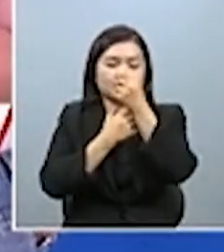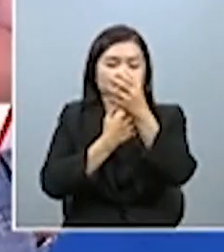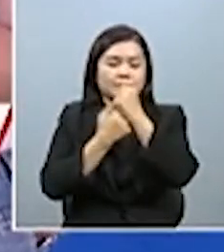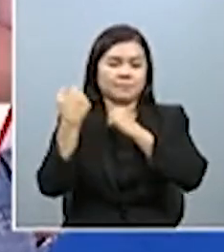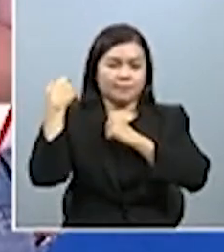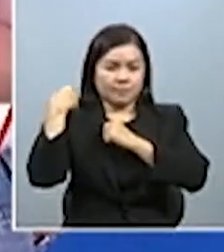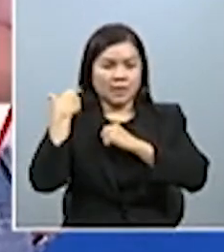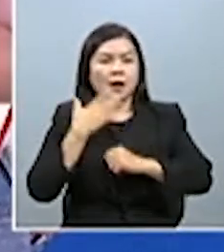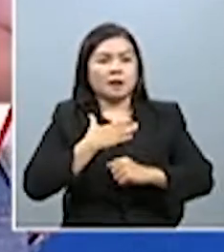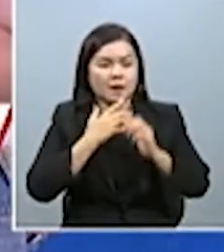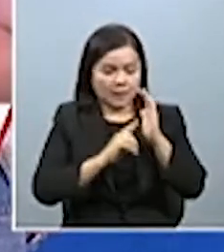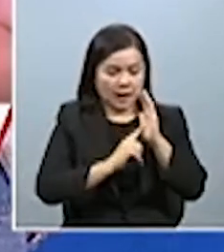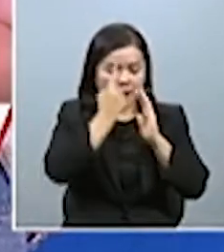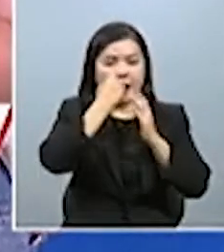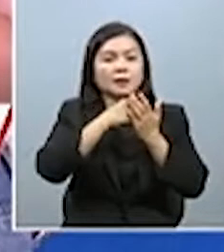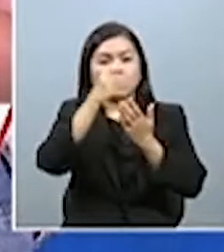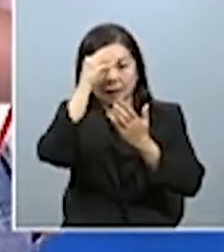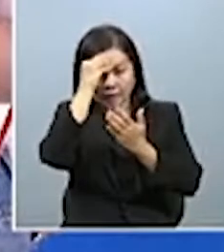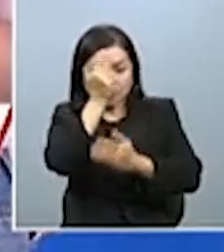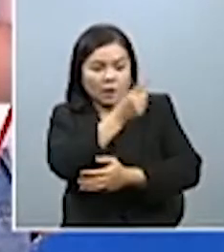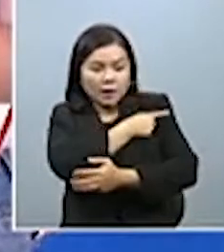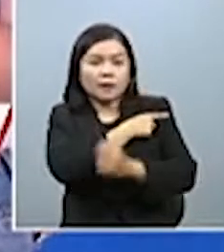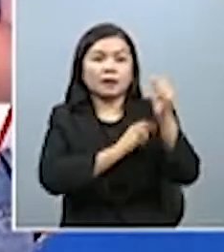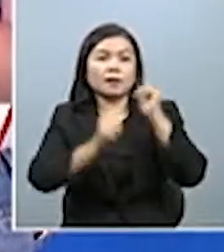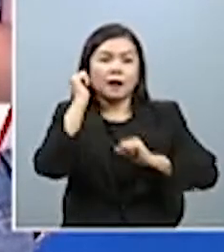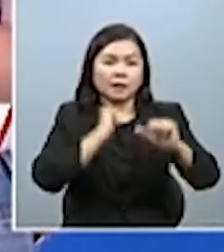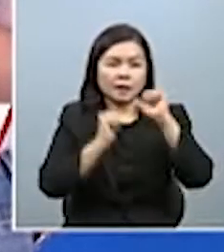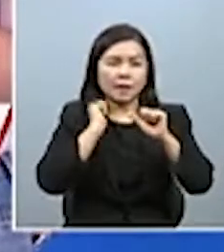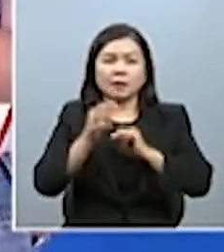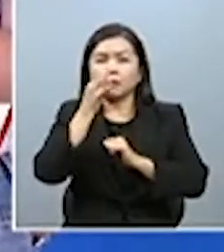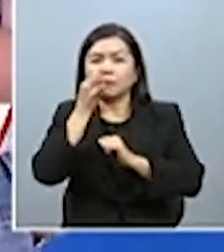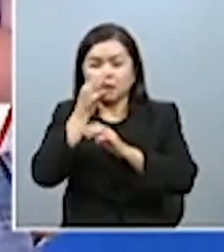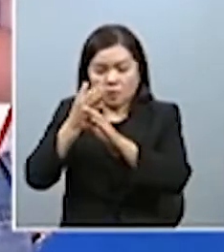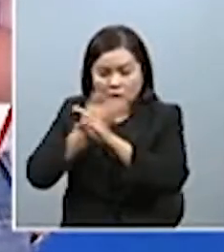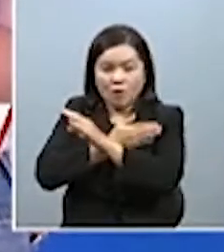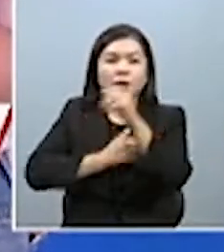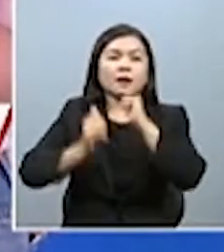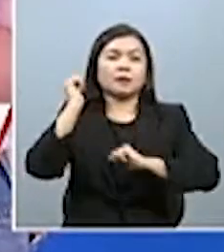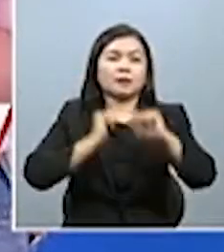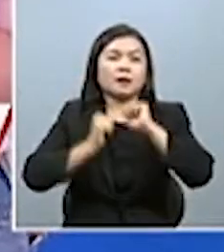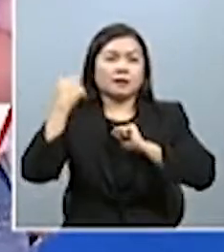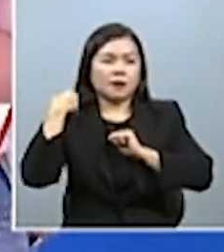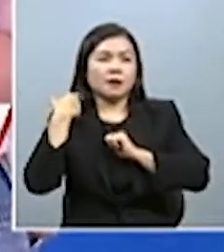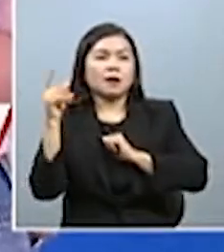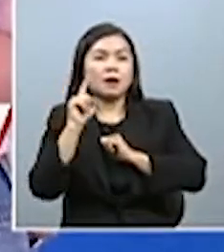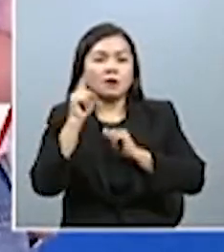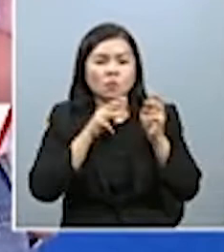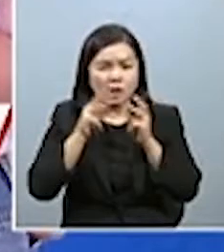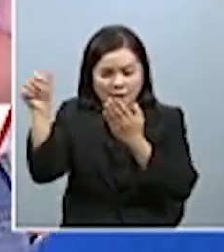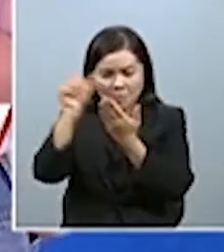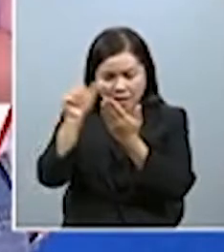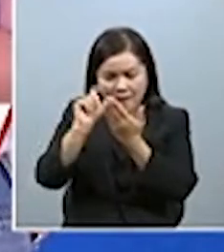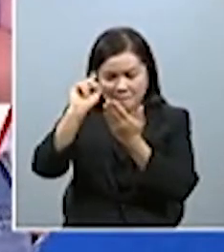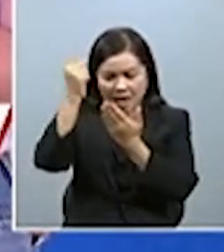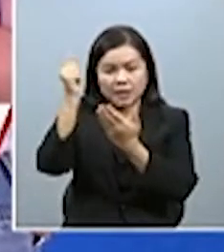แรกที่ผมได้เล่นตอนที่เป็นนักศึกษาก่อนที่จะมาเป็นนักแสดงอาชีพแล้วก็ละครเรื่องนี้ก็มารีเมคมาดัดแปลงใหม่หมดเล